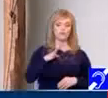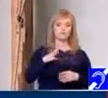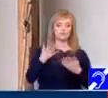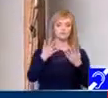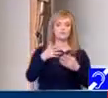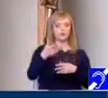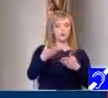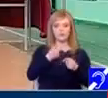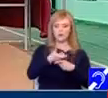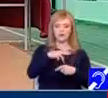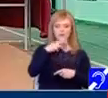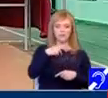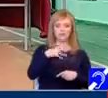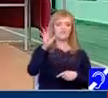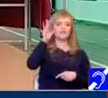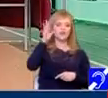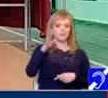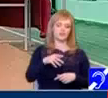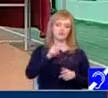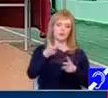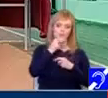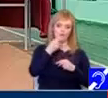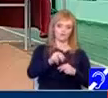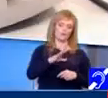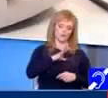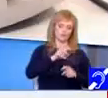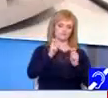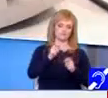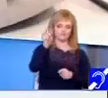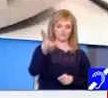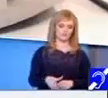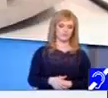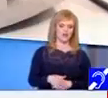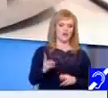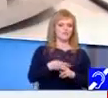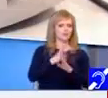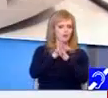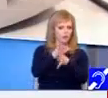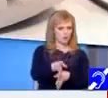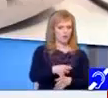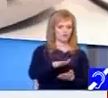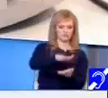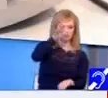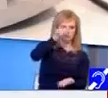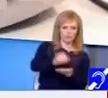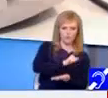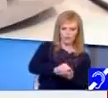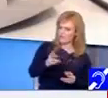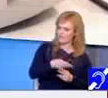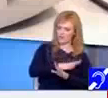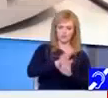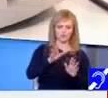trecut toate probele. Cei mai buni s-au ales cu diplome și premii. Fără cozi interminabile și zeci de documente pentru